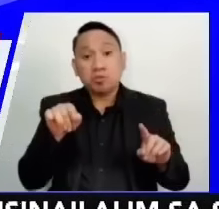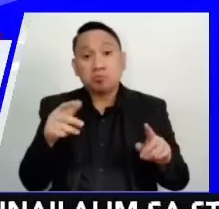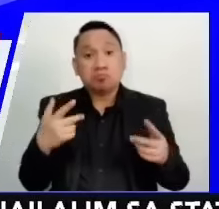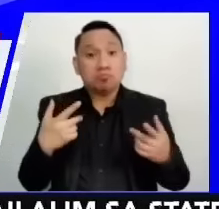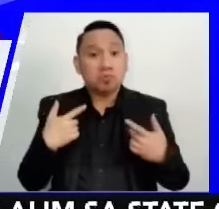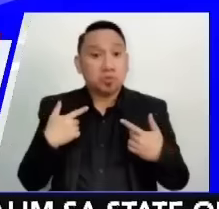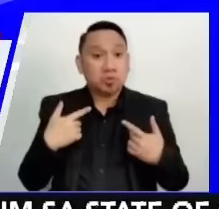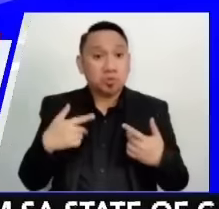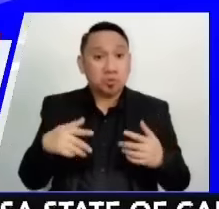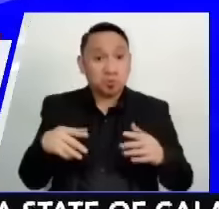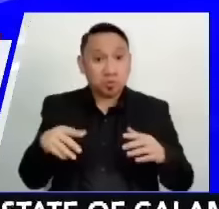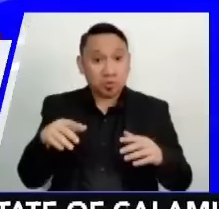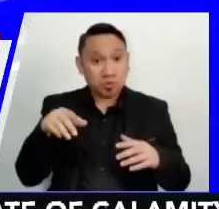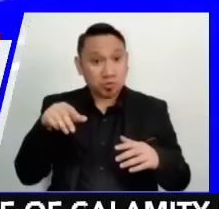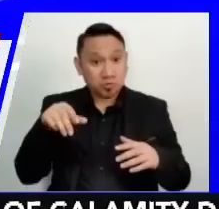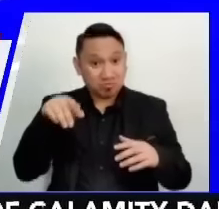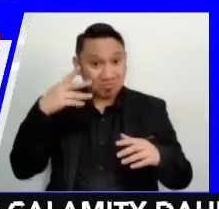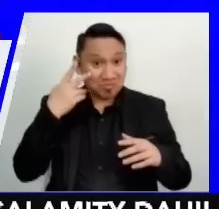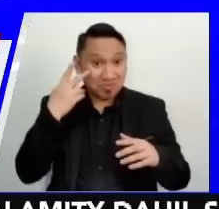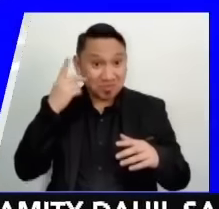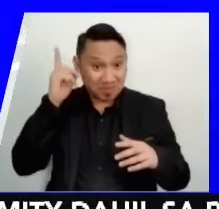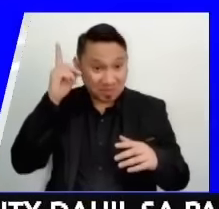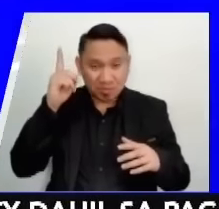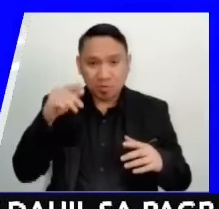rin humuhupa.